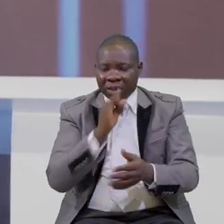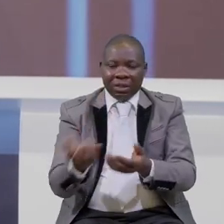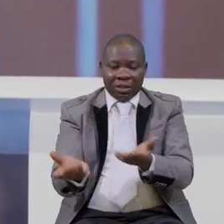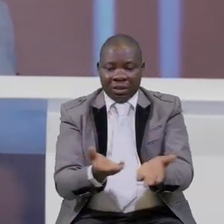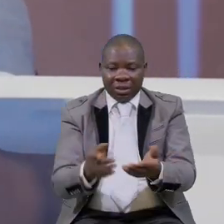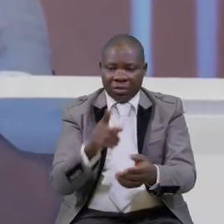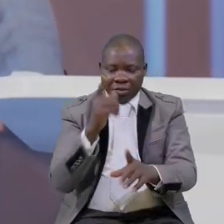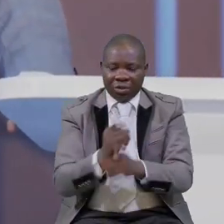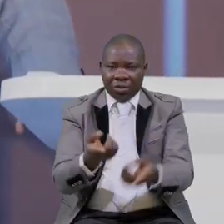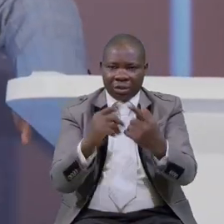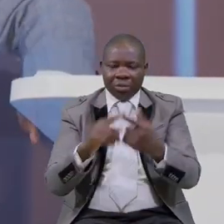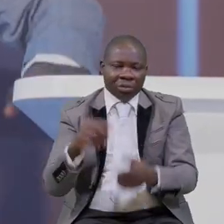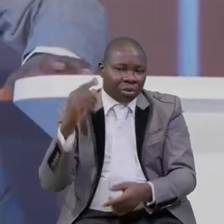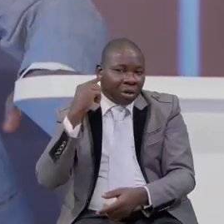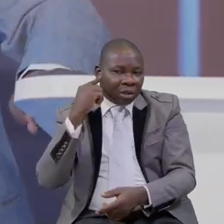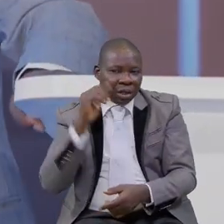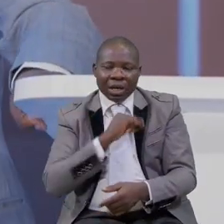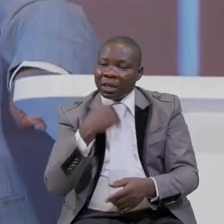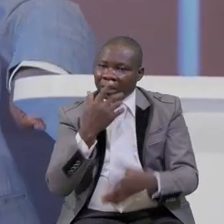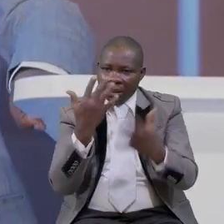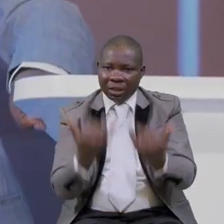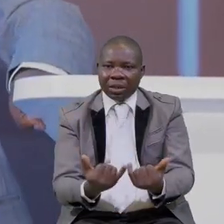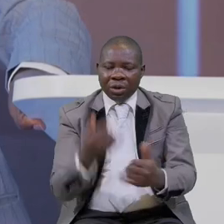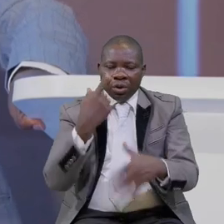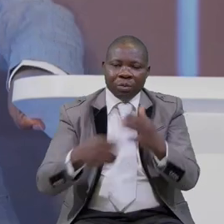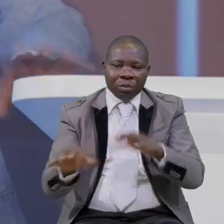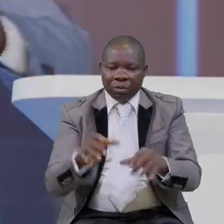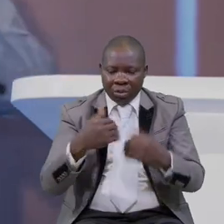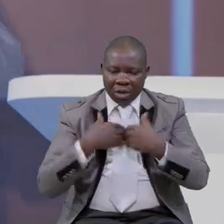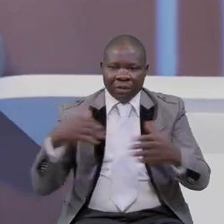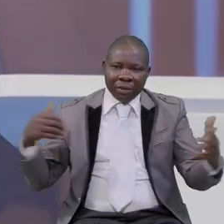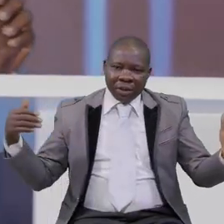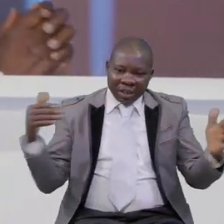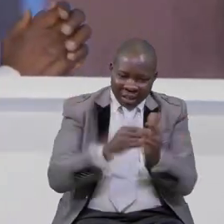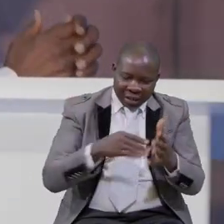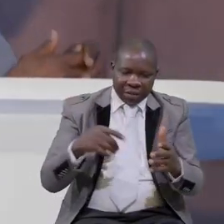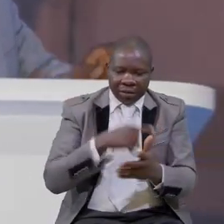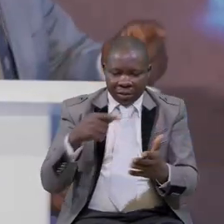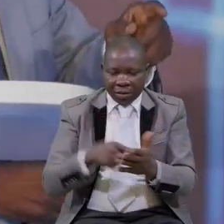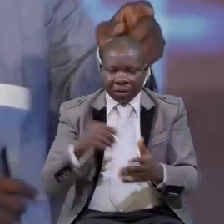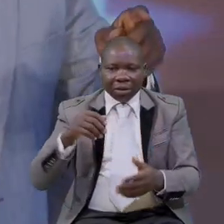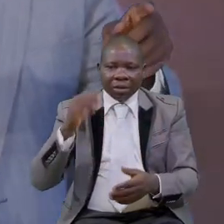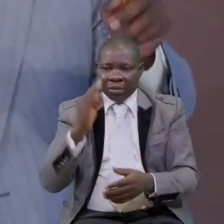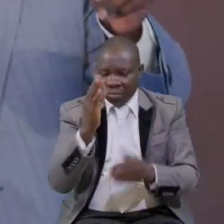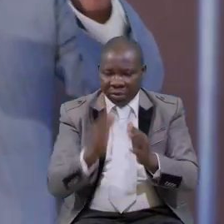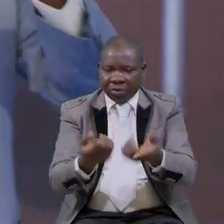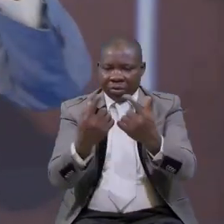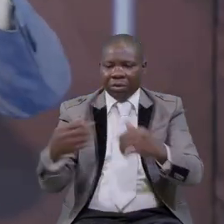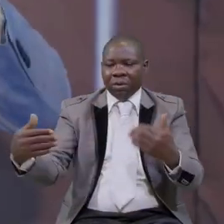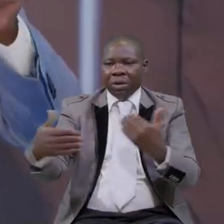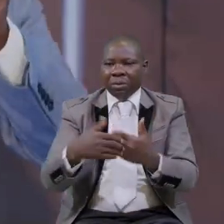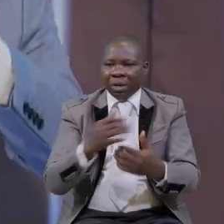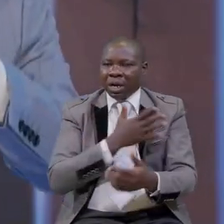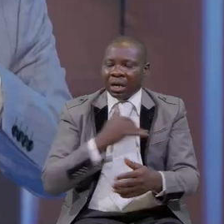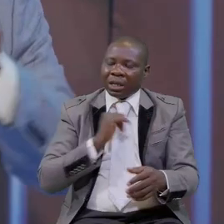es venu entendre. J'ai dit maintenant, qu'est-ce que tu as contre ce pasteur? Reviens. Et j'ai avancé. J'ai